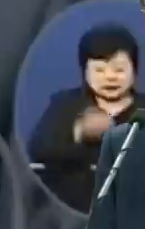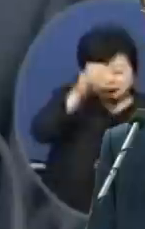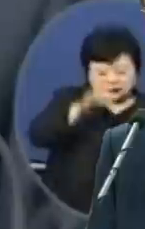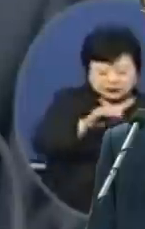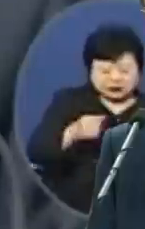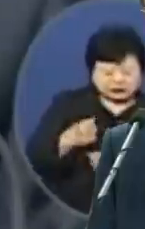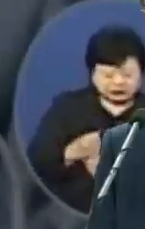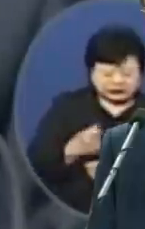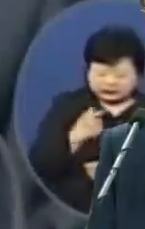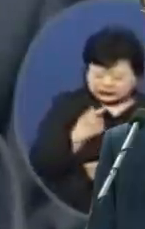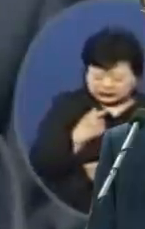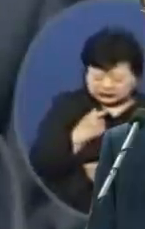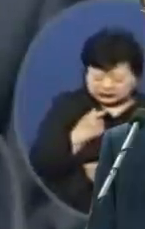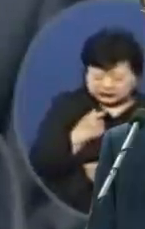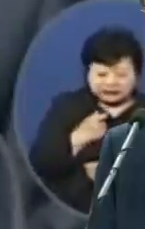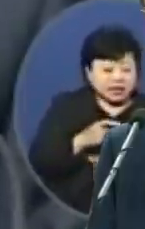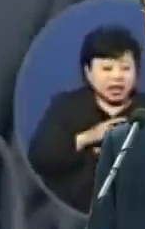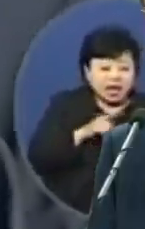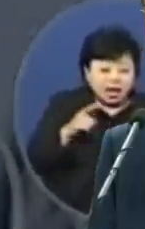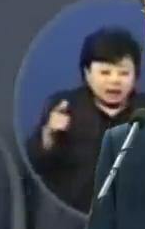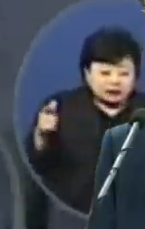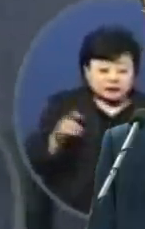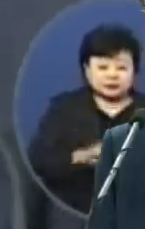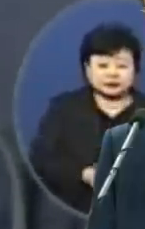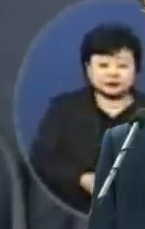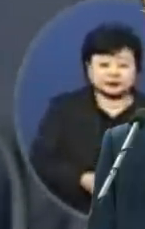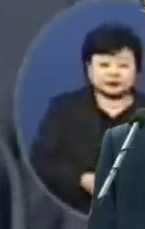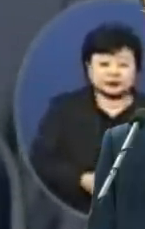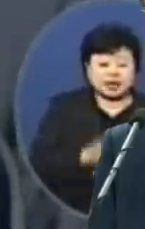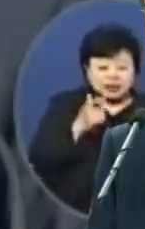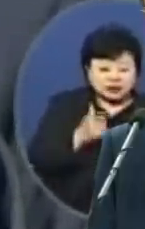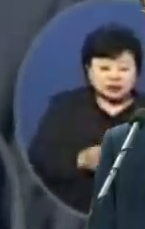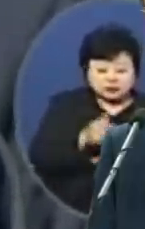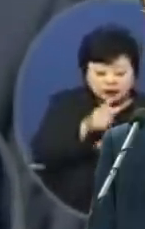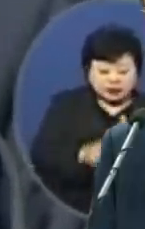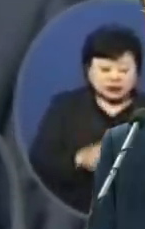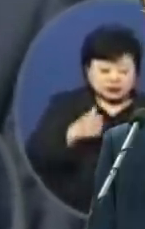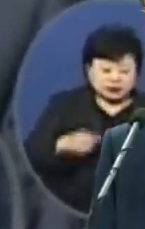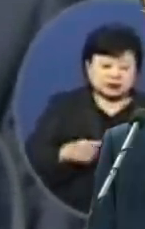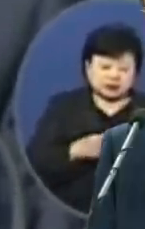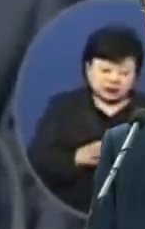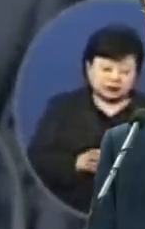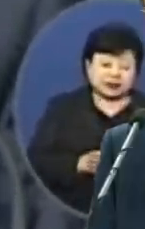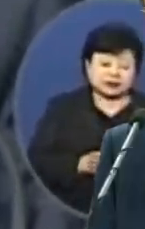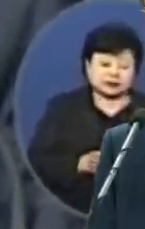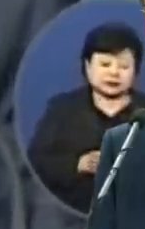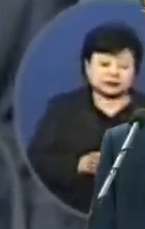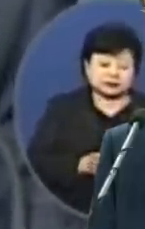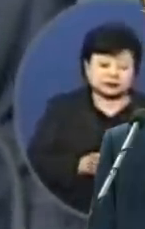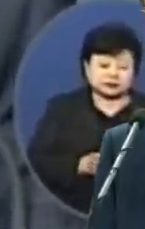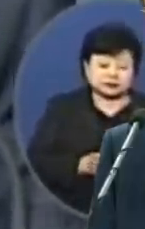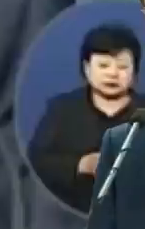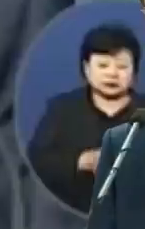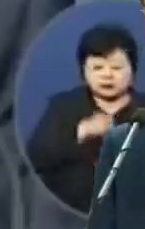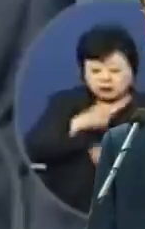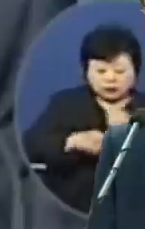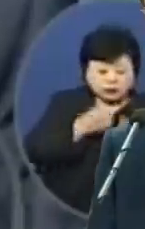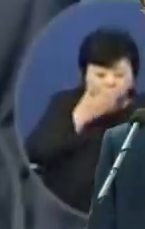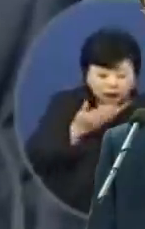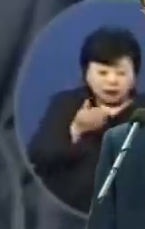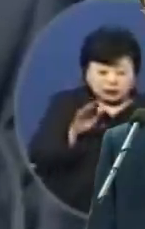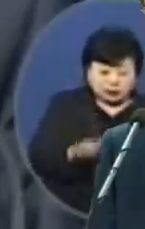걸머지 않으려고 할 수도 있습니다. 예수님은 하나님이시요 하나님 아들이시기 때문에 당신 마음대로 할 수